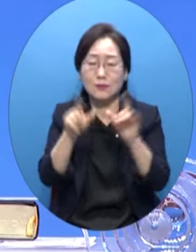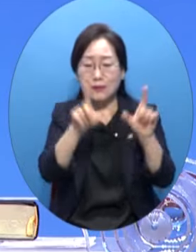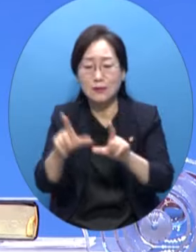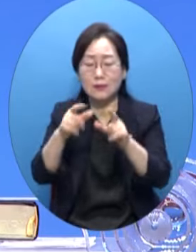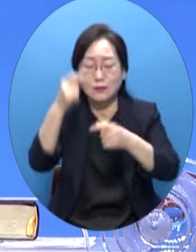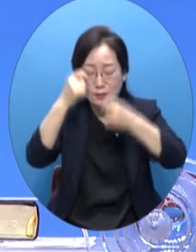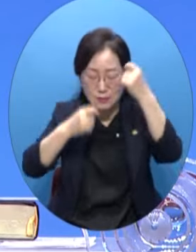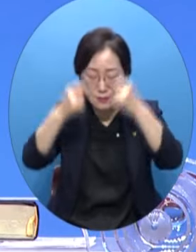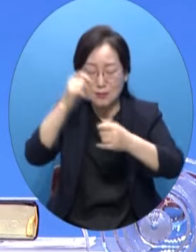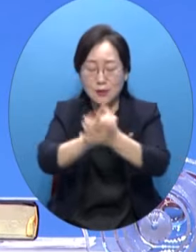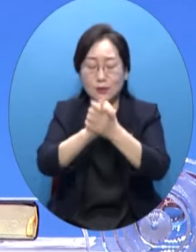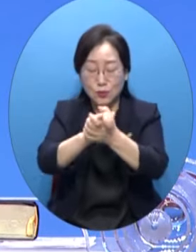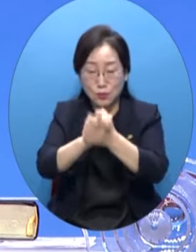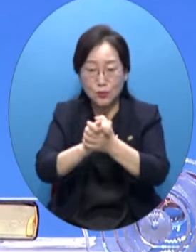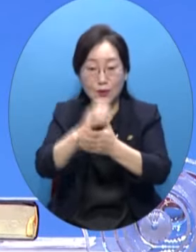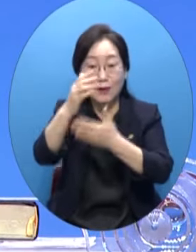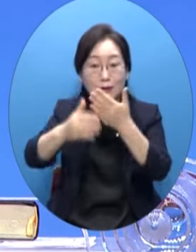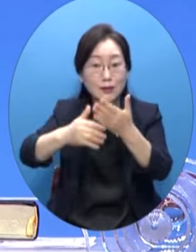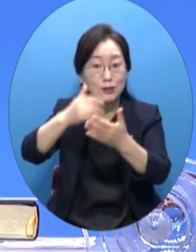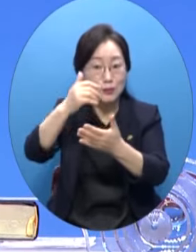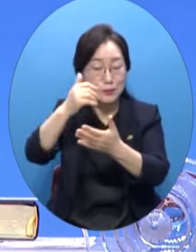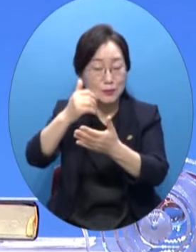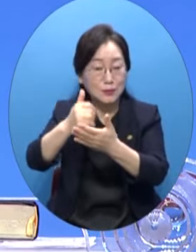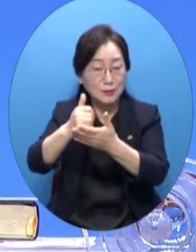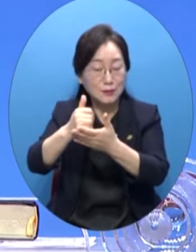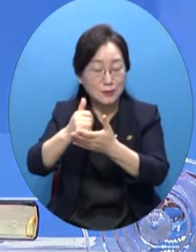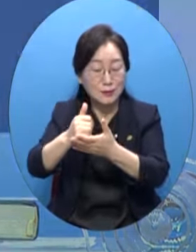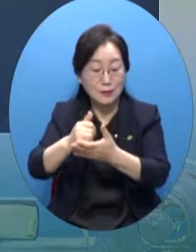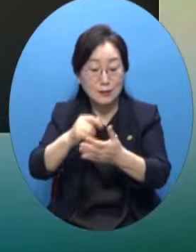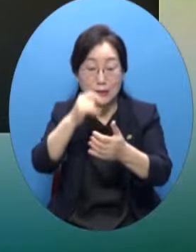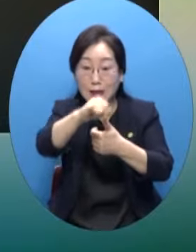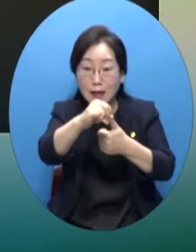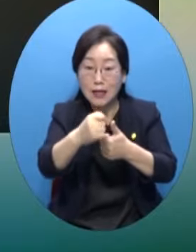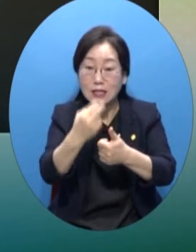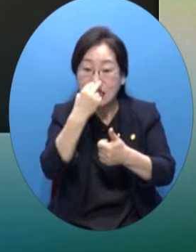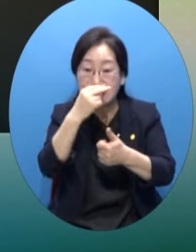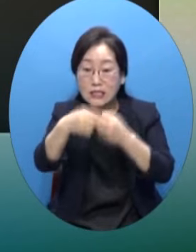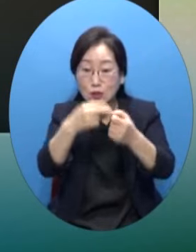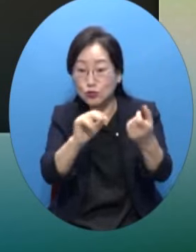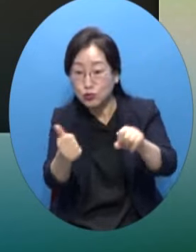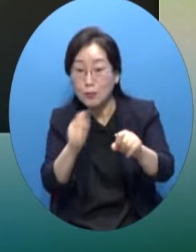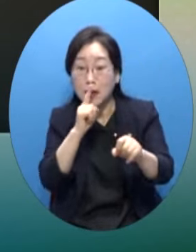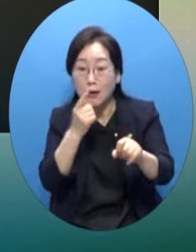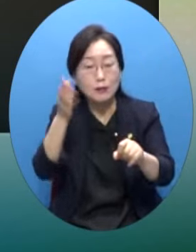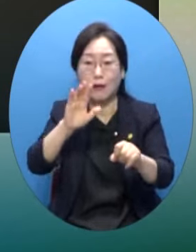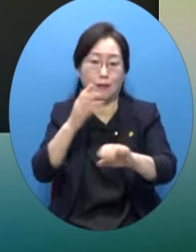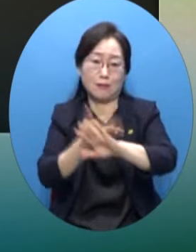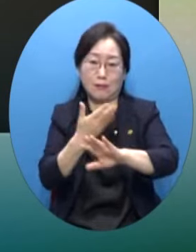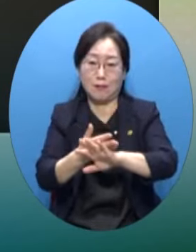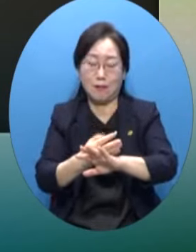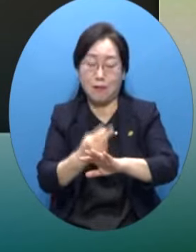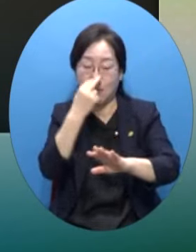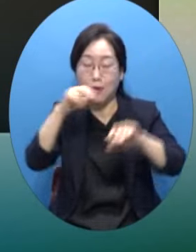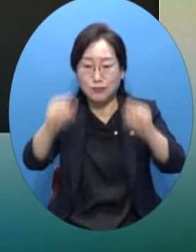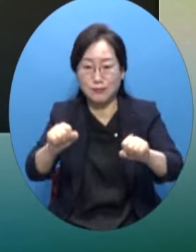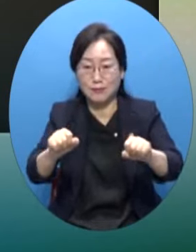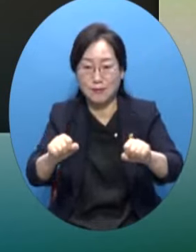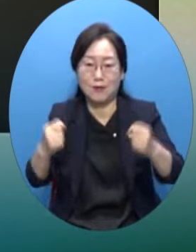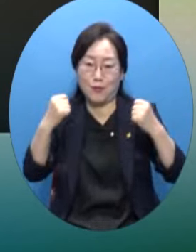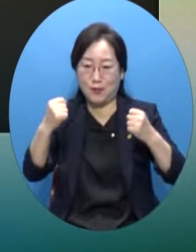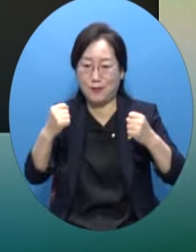눈물로 기도하고 또 기도하고 기도했는데 하나님께서 2년밖에 못 산다는 큰딸을 증상을 회복시켜줘서 하나님께서